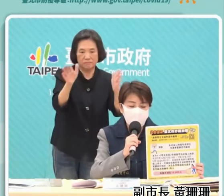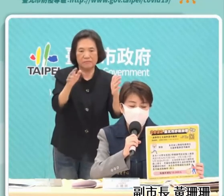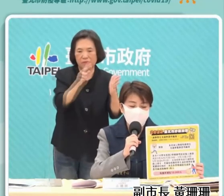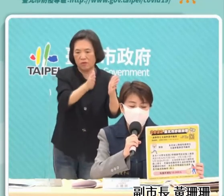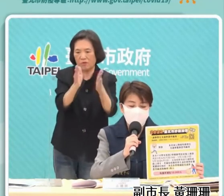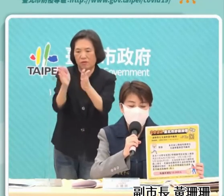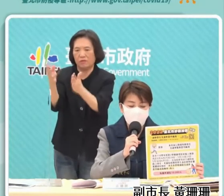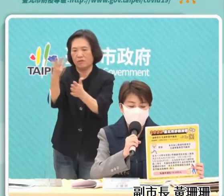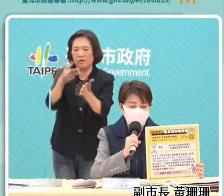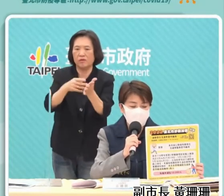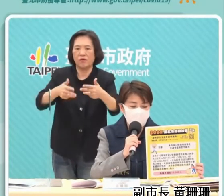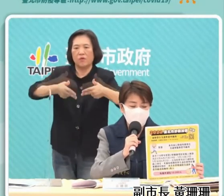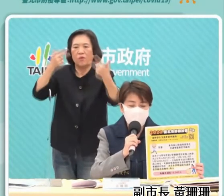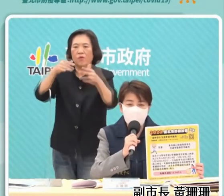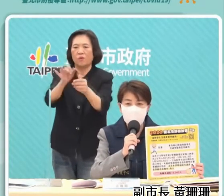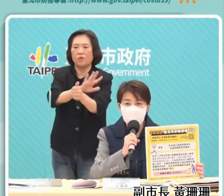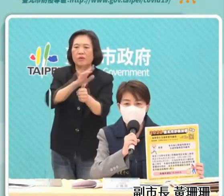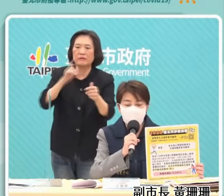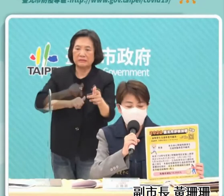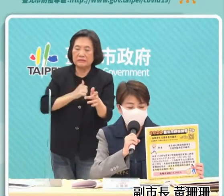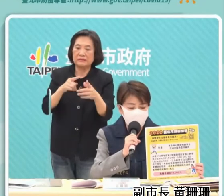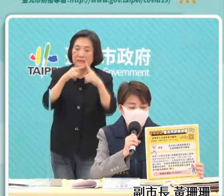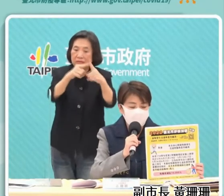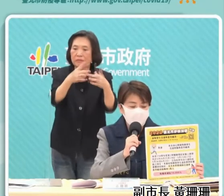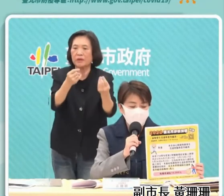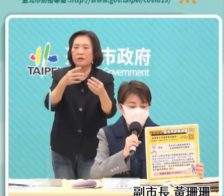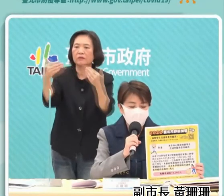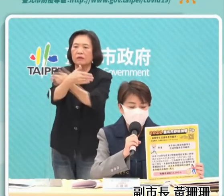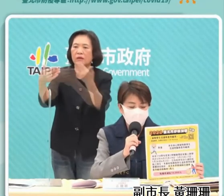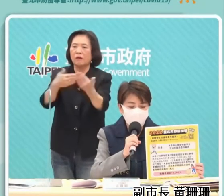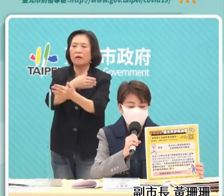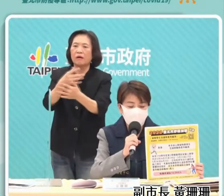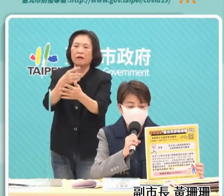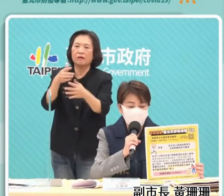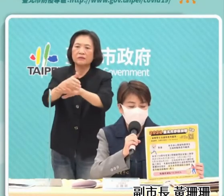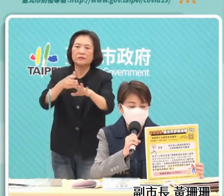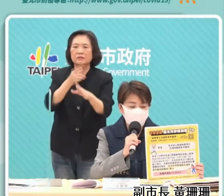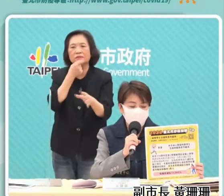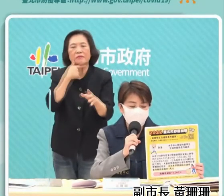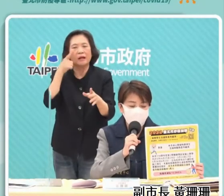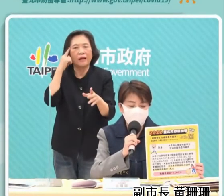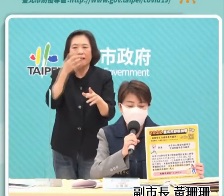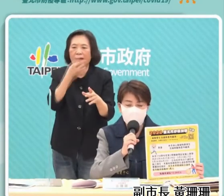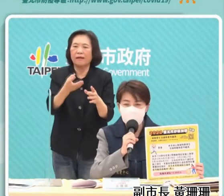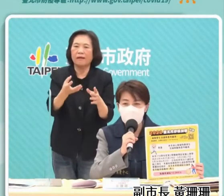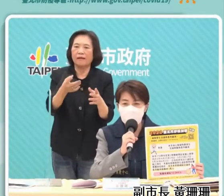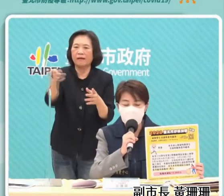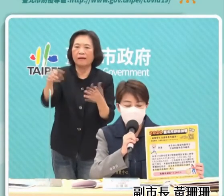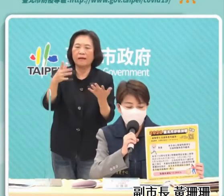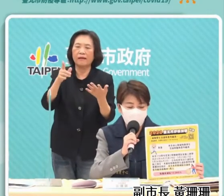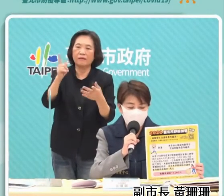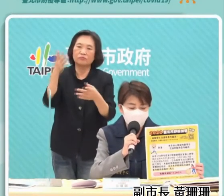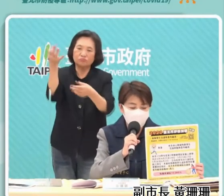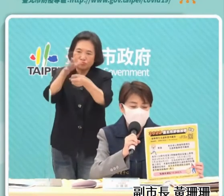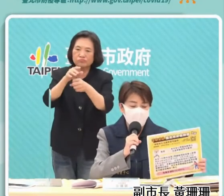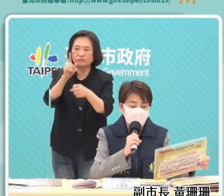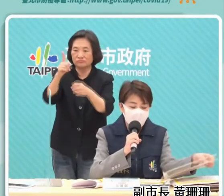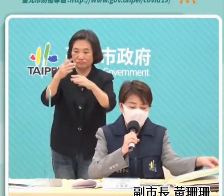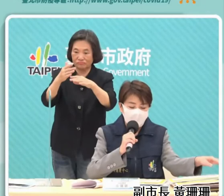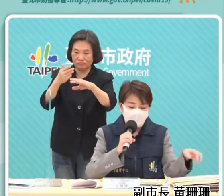多学生有远距教学影响到实体到校的情形，所以本学期补助交通车委外厂商每辆车